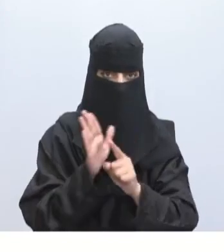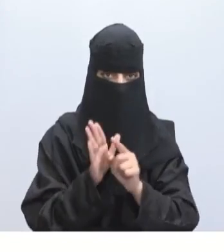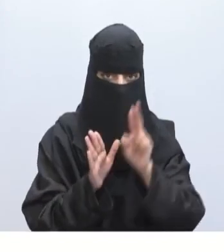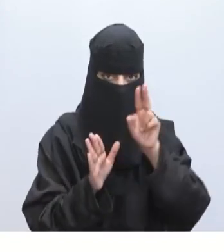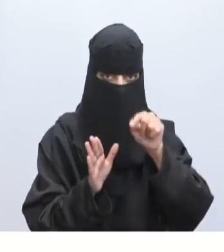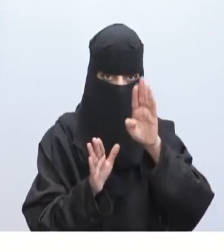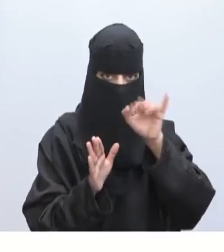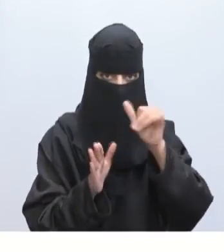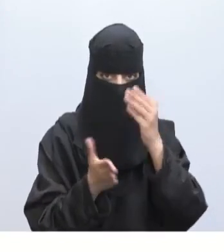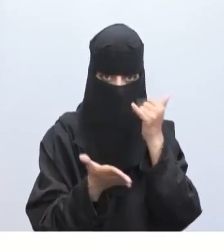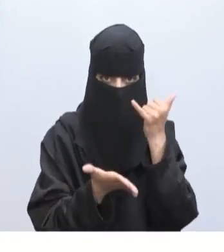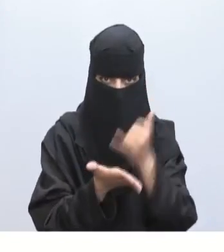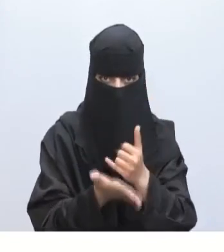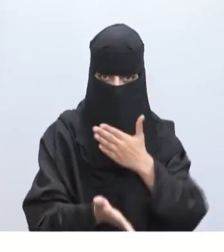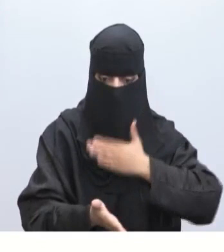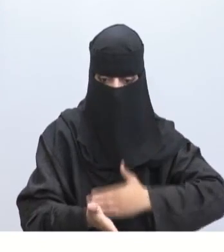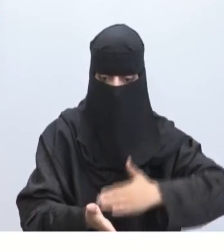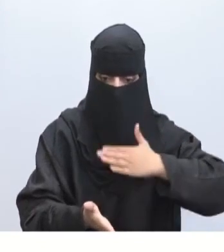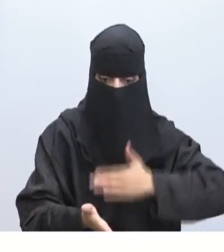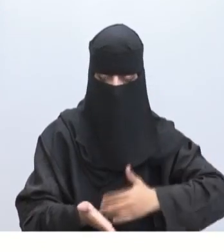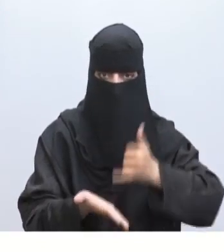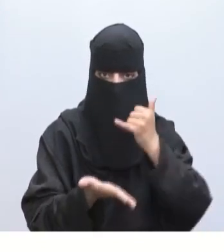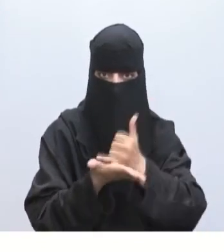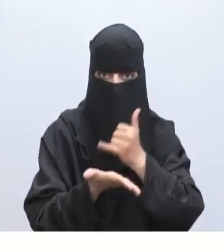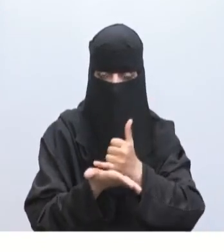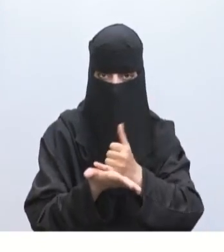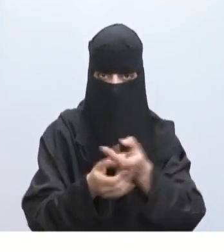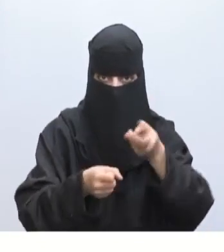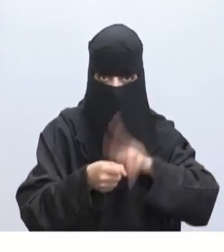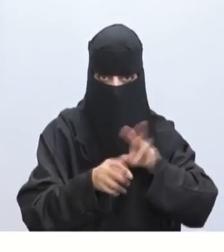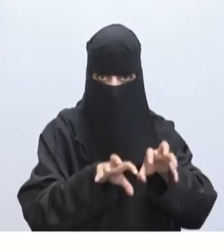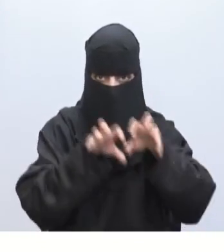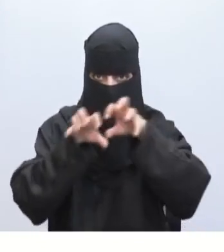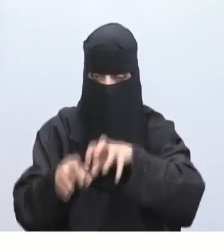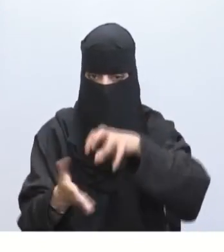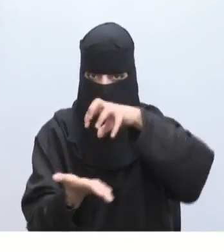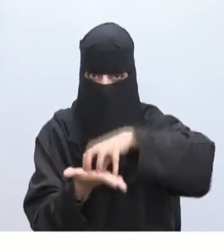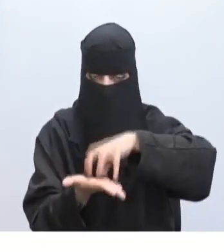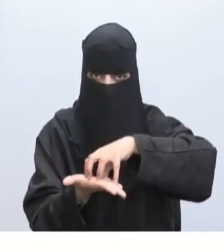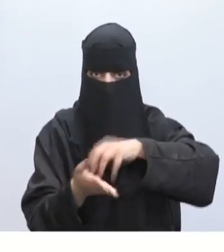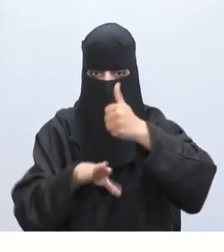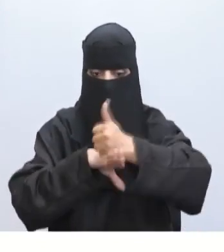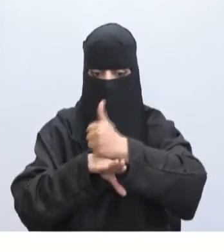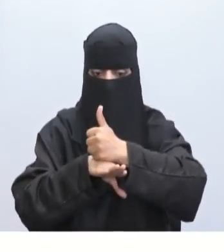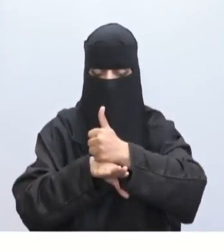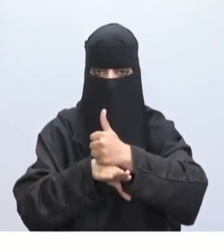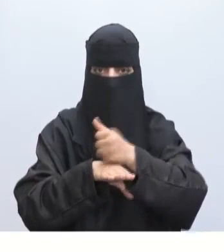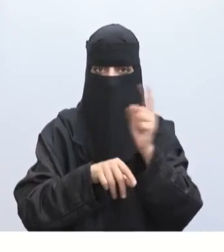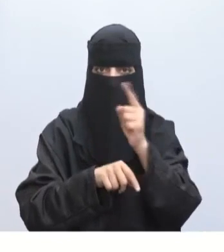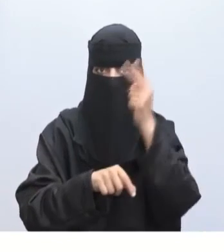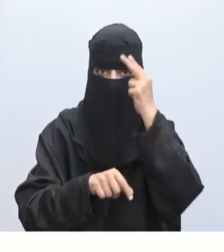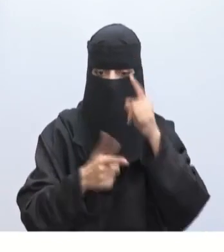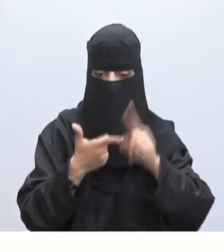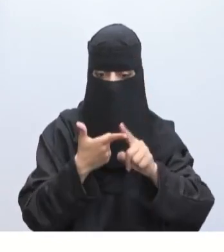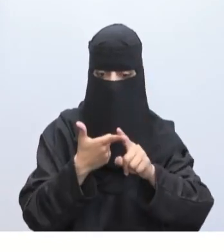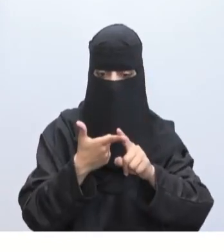بن عبد الله تحمل مسؤوليه اعاده تاسيس الدوله السعوديه بعد